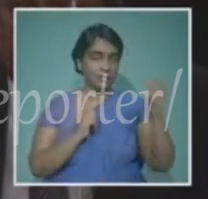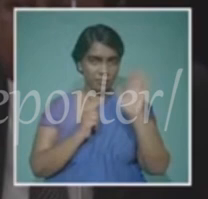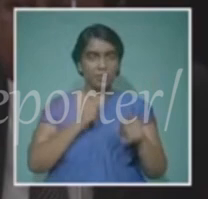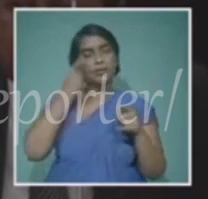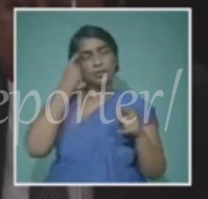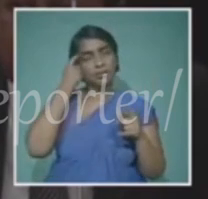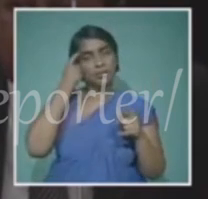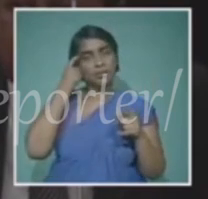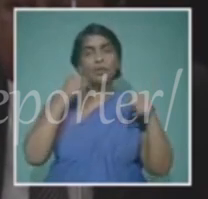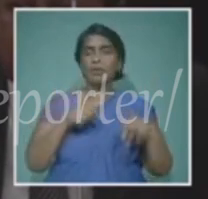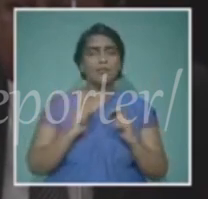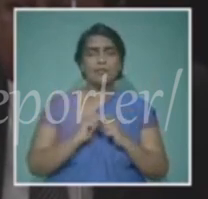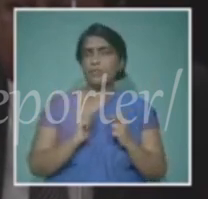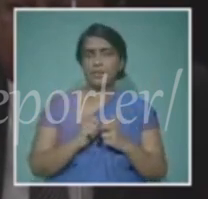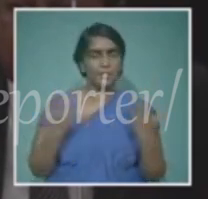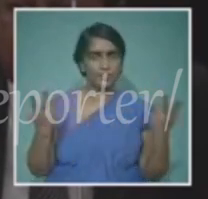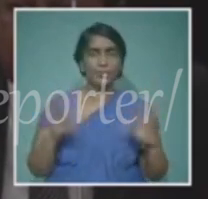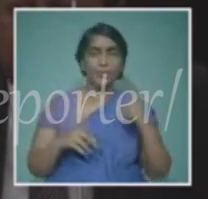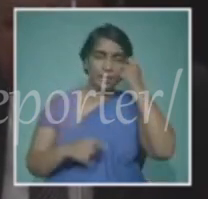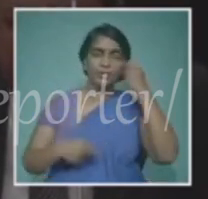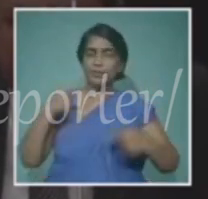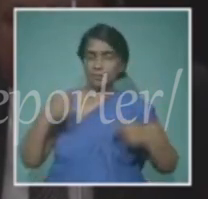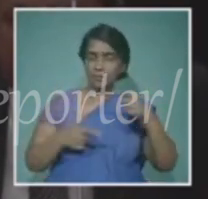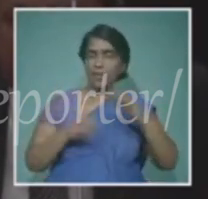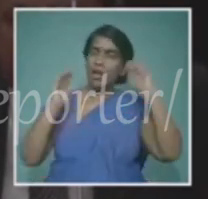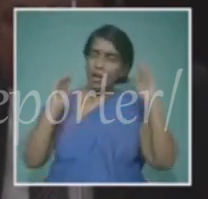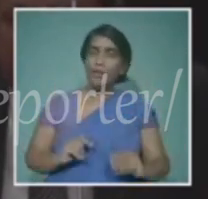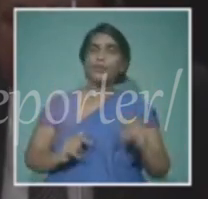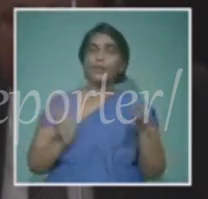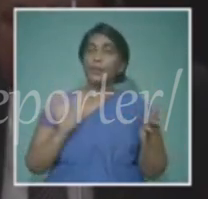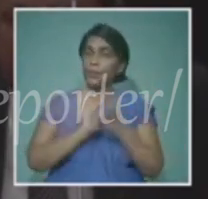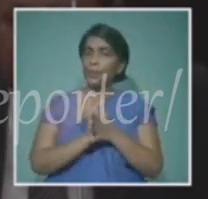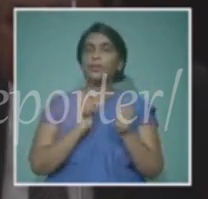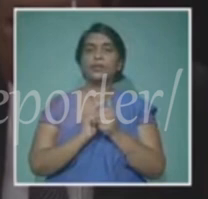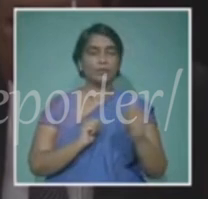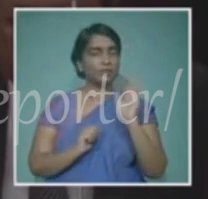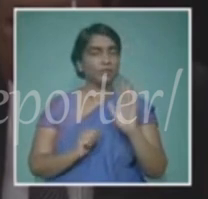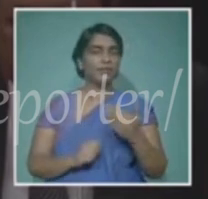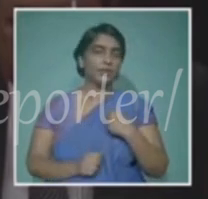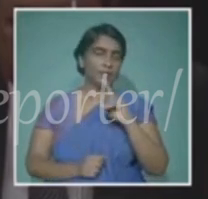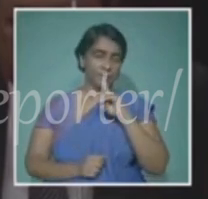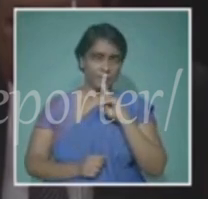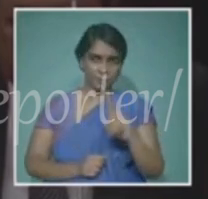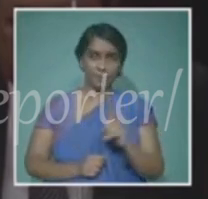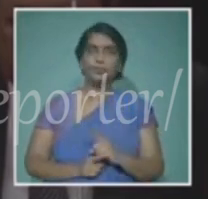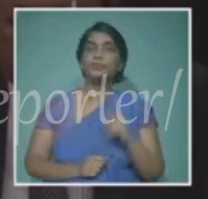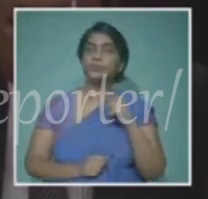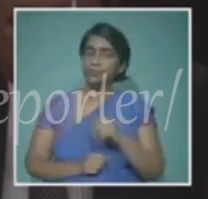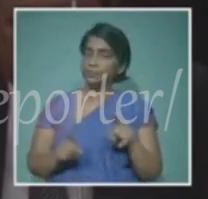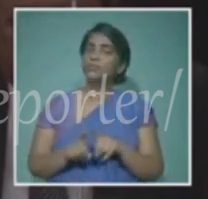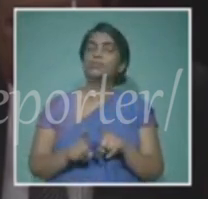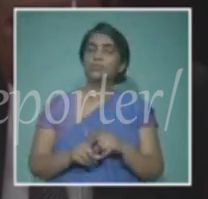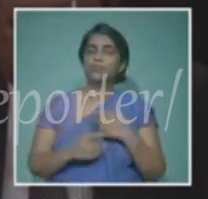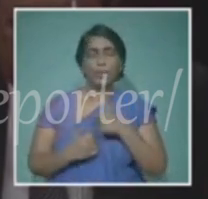ගැන ගැටලුවක් නැහැ. මතභේදයන් අඩු කරලා එකට කටයුතු කිරීමයි මම ප්‍රකාශ කරේ. ඒ වගේම මම